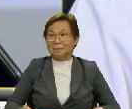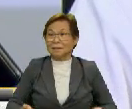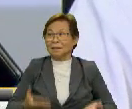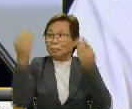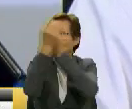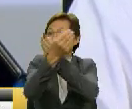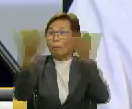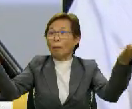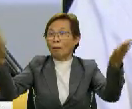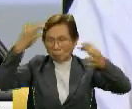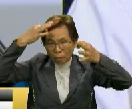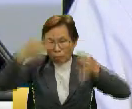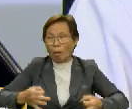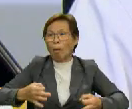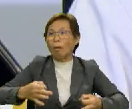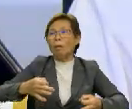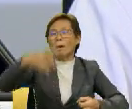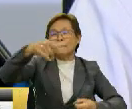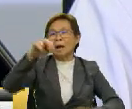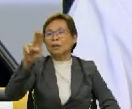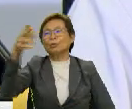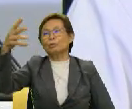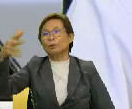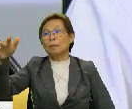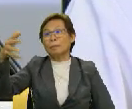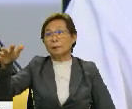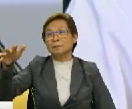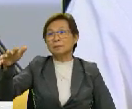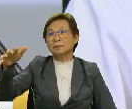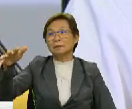memaklumkan keputusan Pilihan Raya Umum ke-15